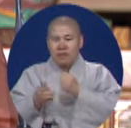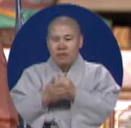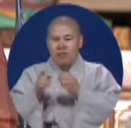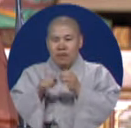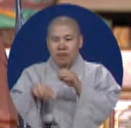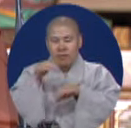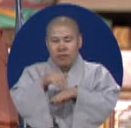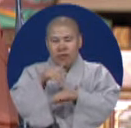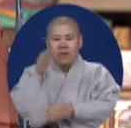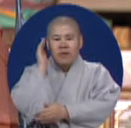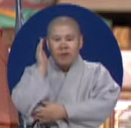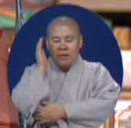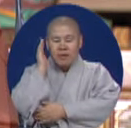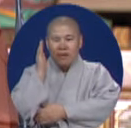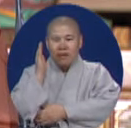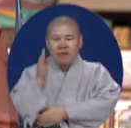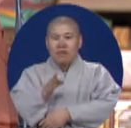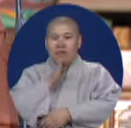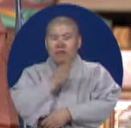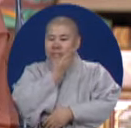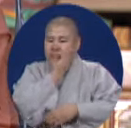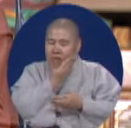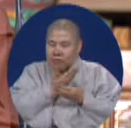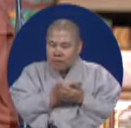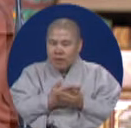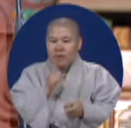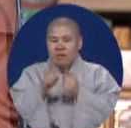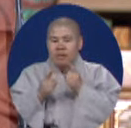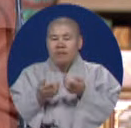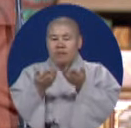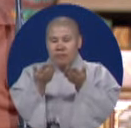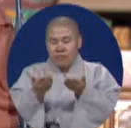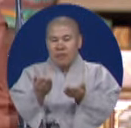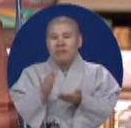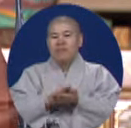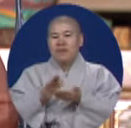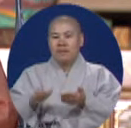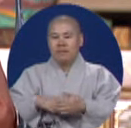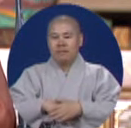이야기가 그렇게 중요하다 하는 말씀을 드립니다.